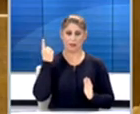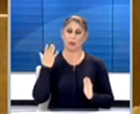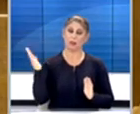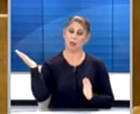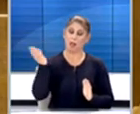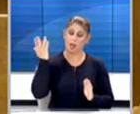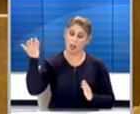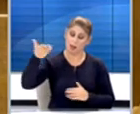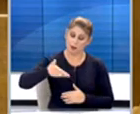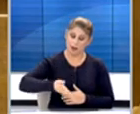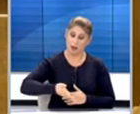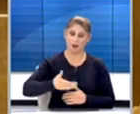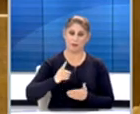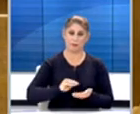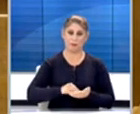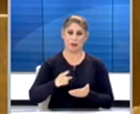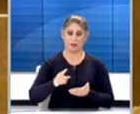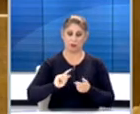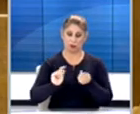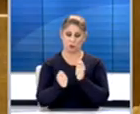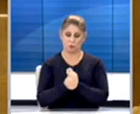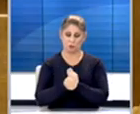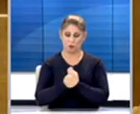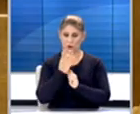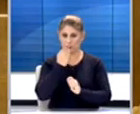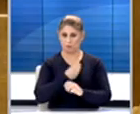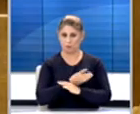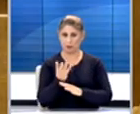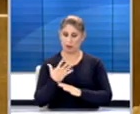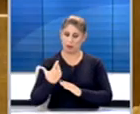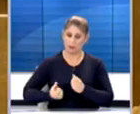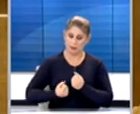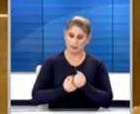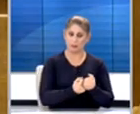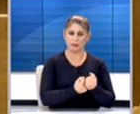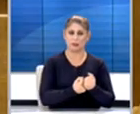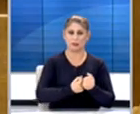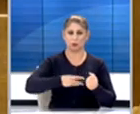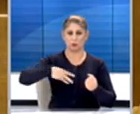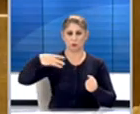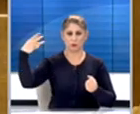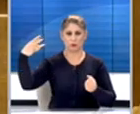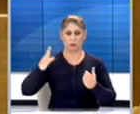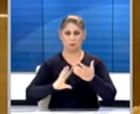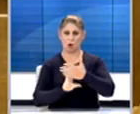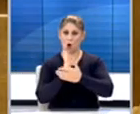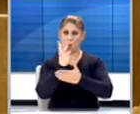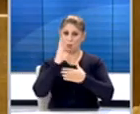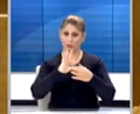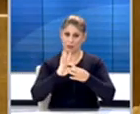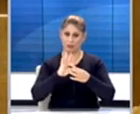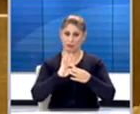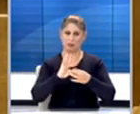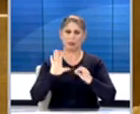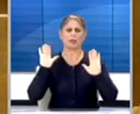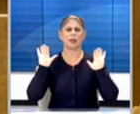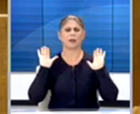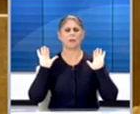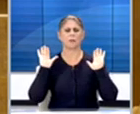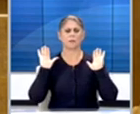εάν επανέλθει η τροπολογία του ΠΑΣΟΚ θα έχει τη στήριξη του ΣΥΡΙΖΑ Προοδευτική Συμμαχία για να μην υπάρχει